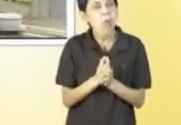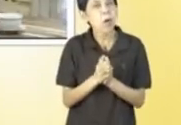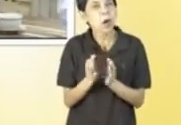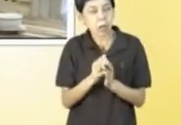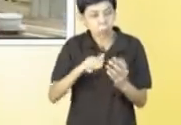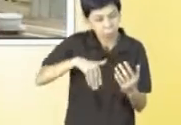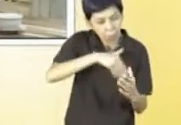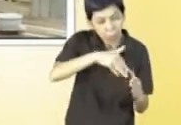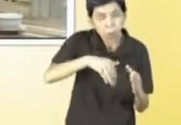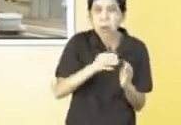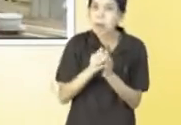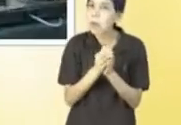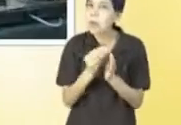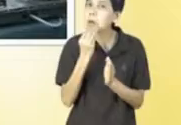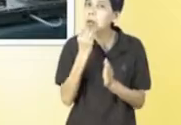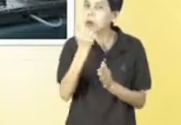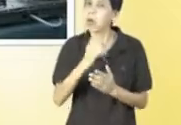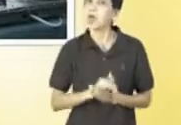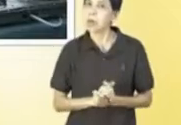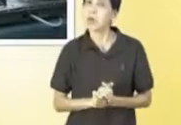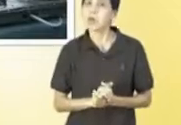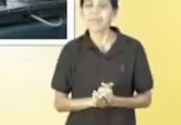ผสานกลายเป็นเมนูใหม่ได้ คือว่า